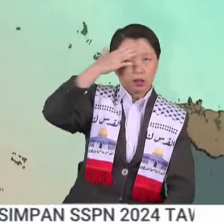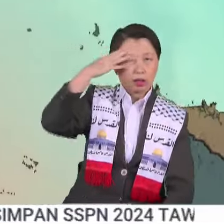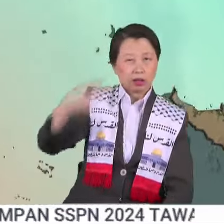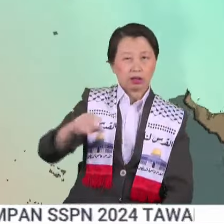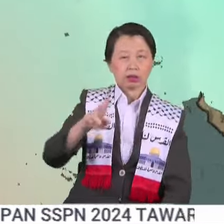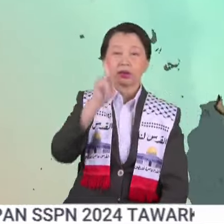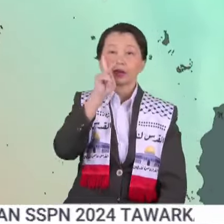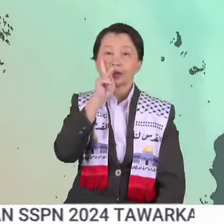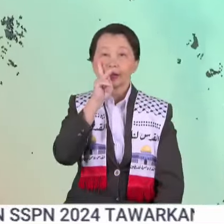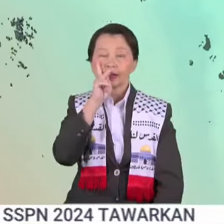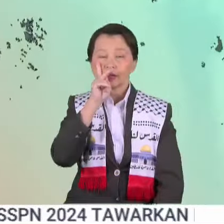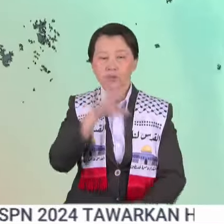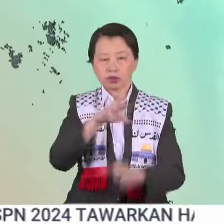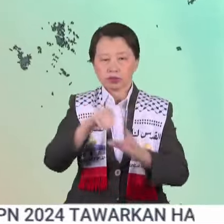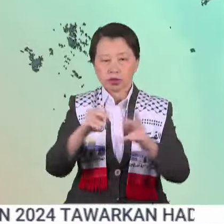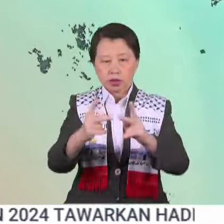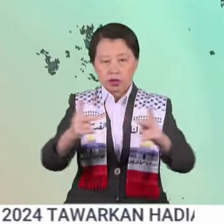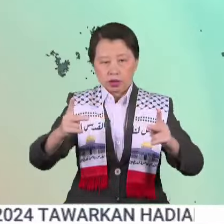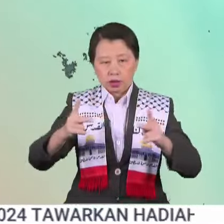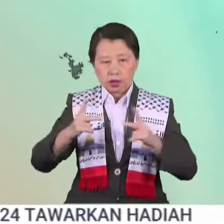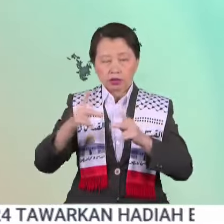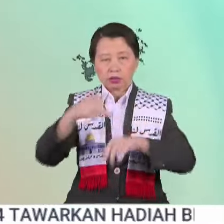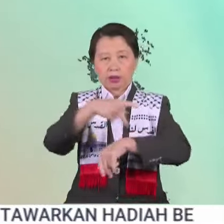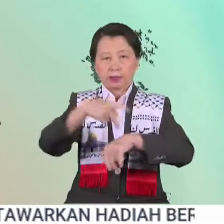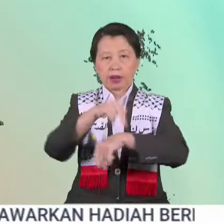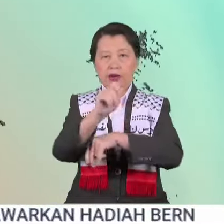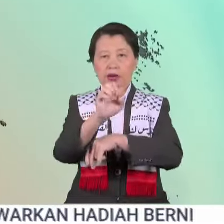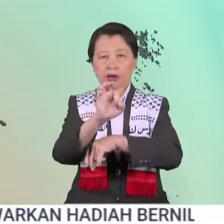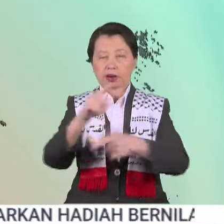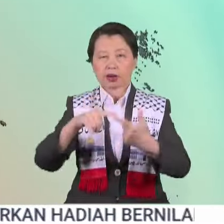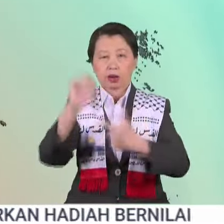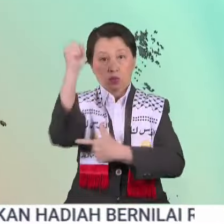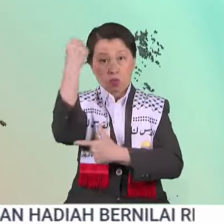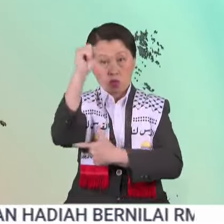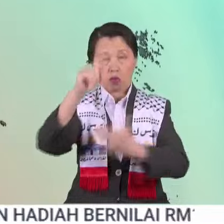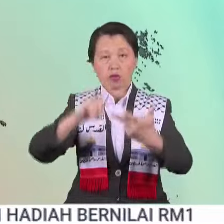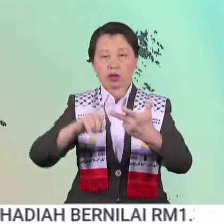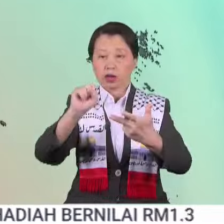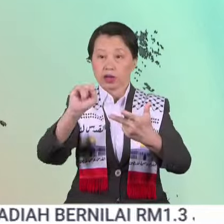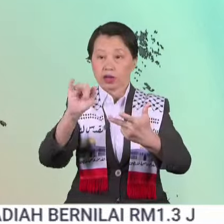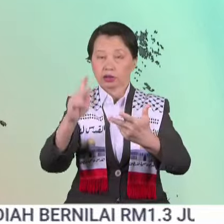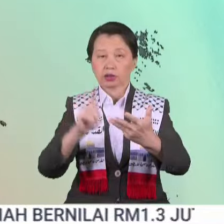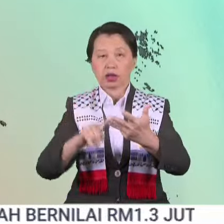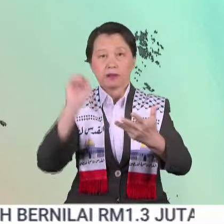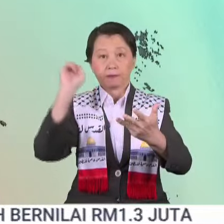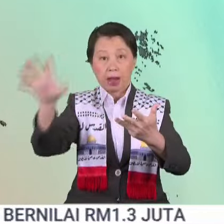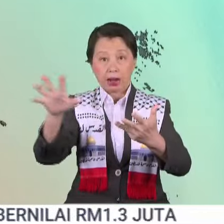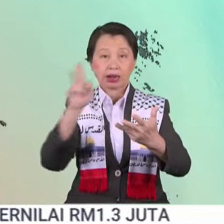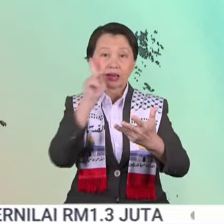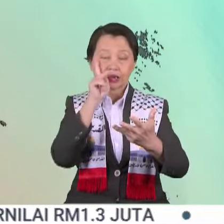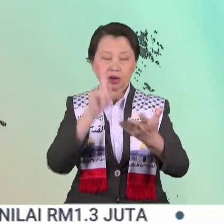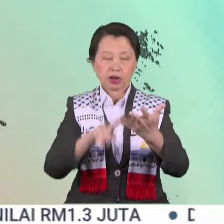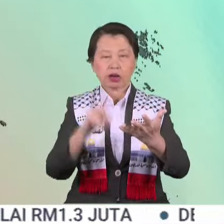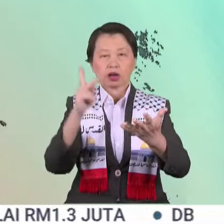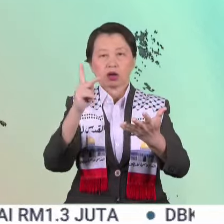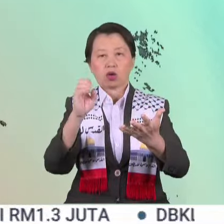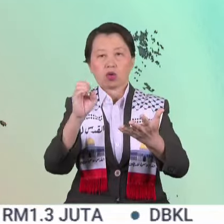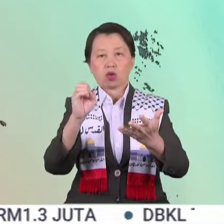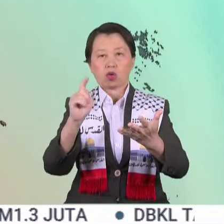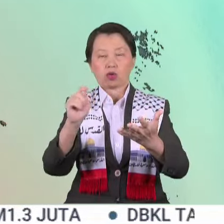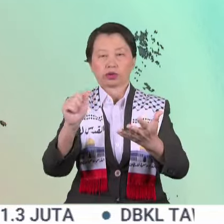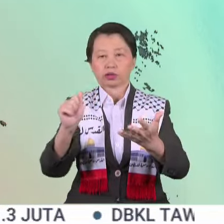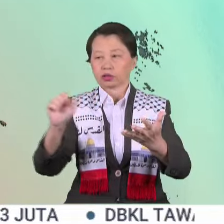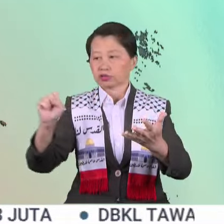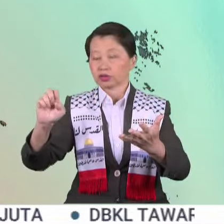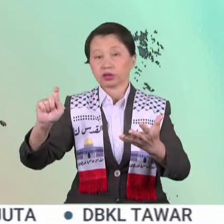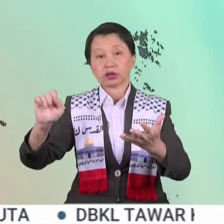negeri Kedah. Ini melibatkan kawasan di sekitar Padang Terap, Pokok Sena, Sik, Baling dan juga Kota Seta. Juga